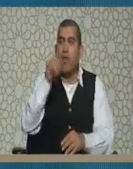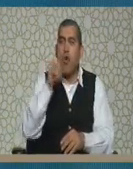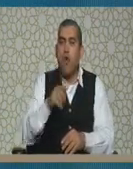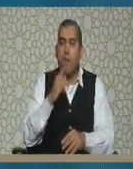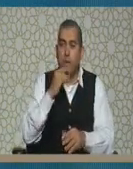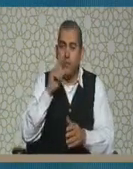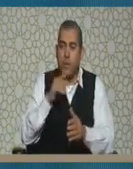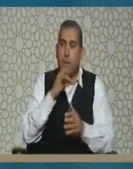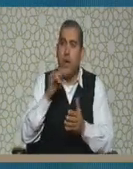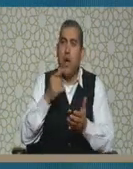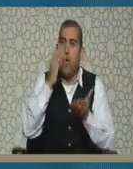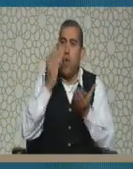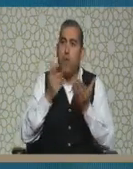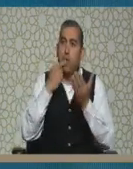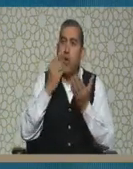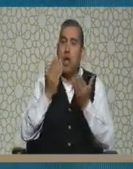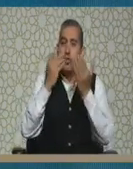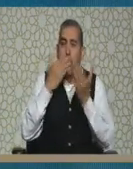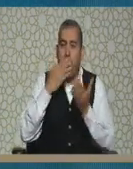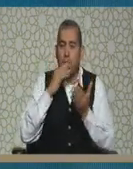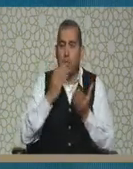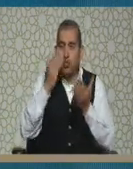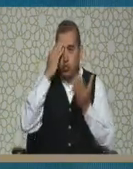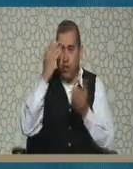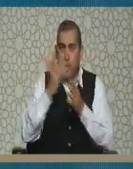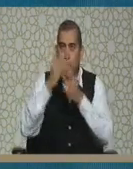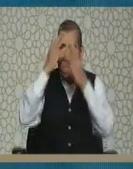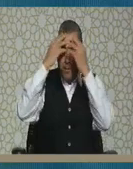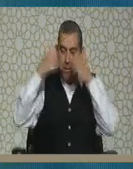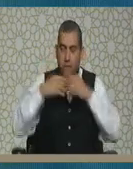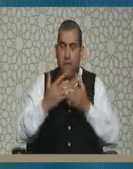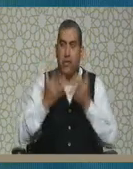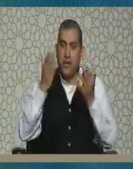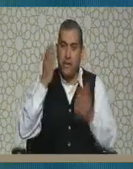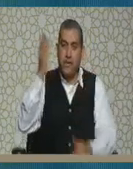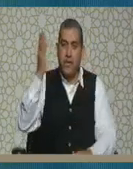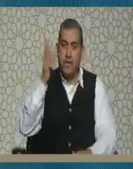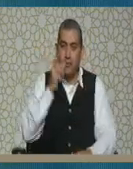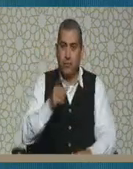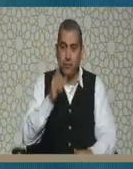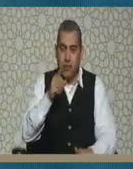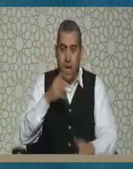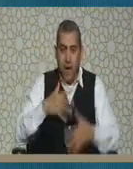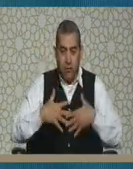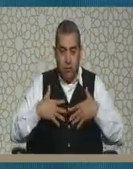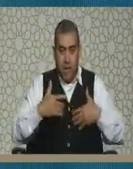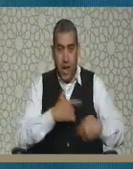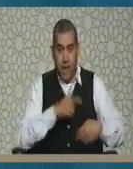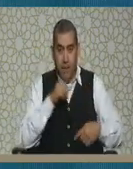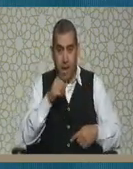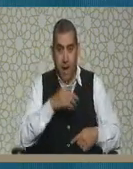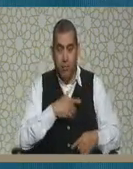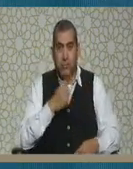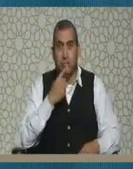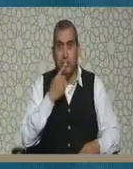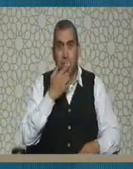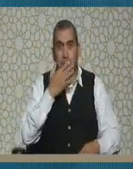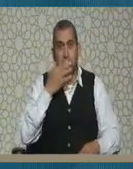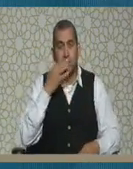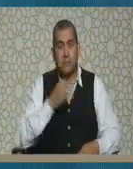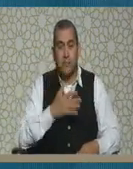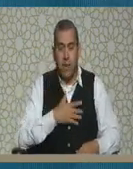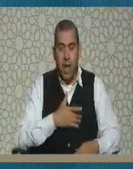الاقل على ما وهبك الله من فضله ولو اردت ان تشعل في قلبك وان تذوق حلاوه